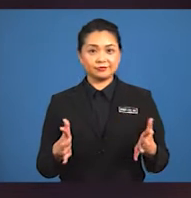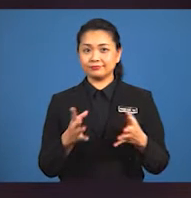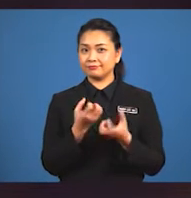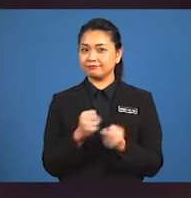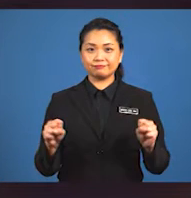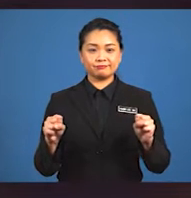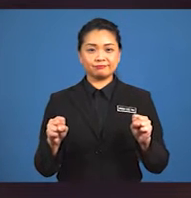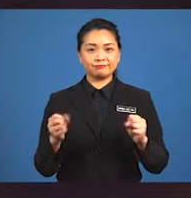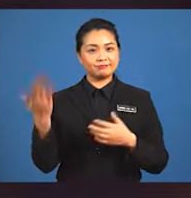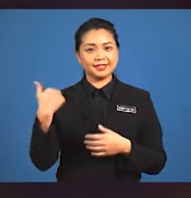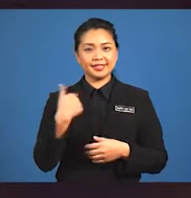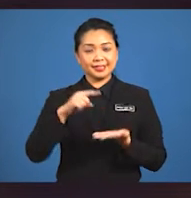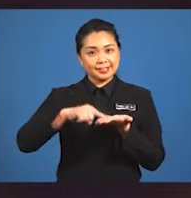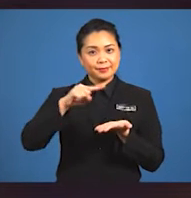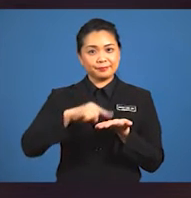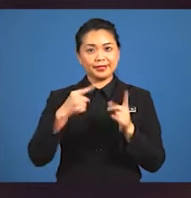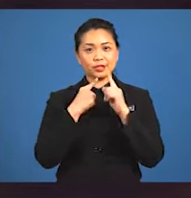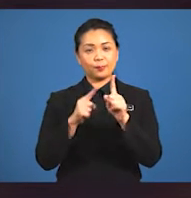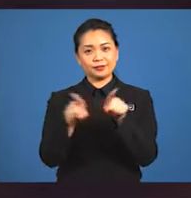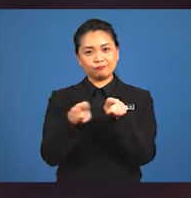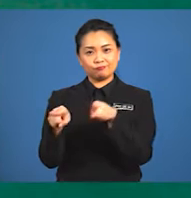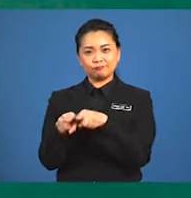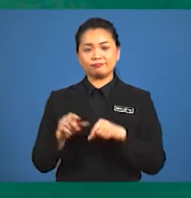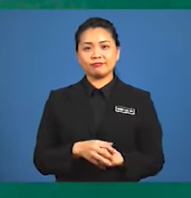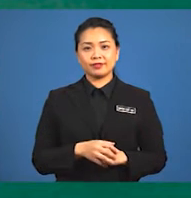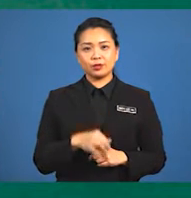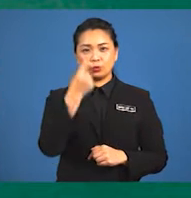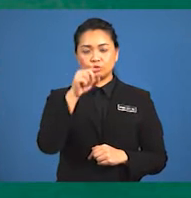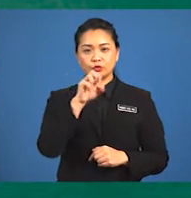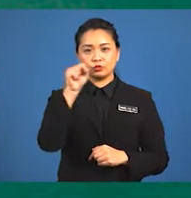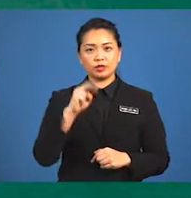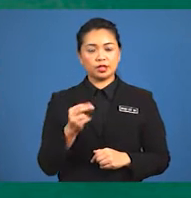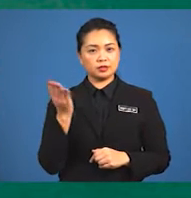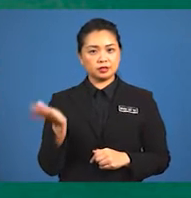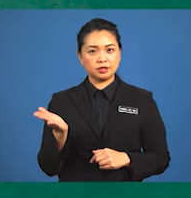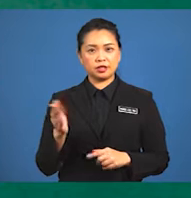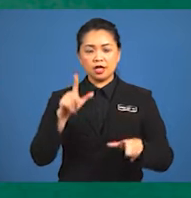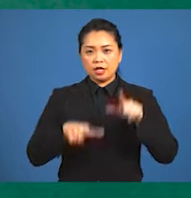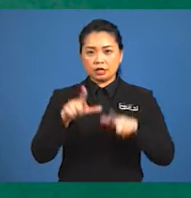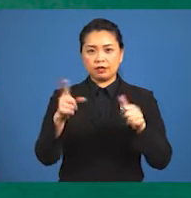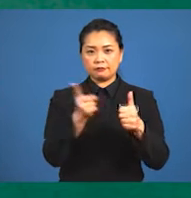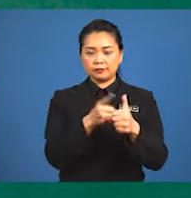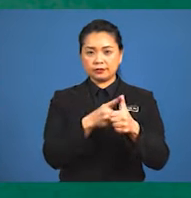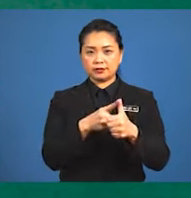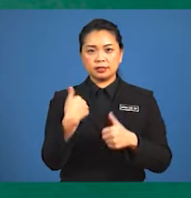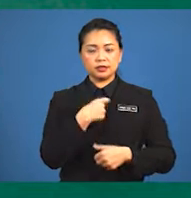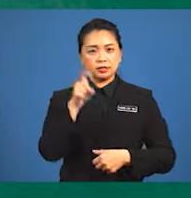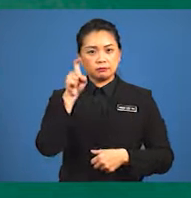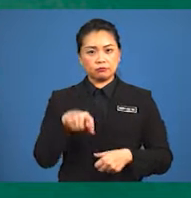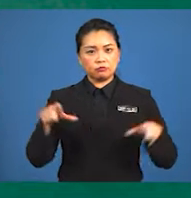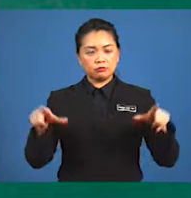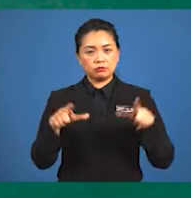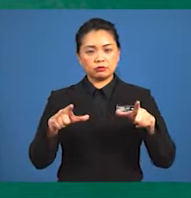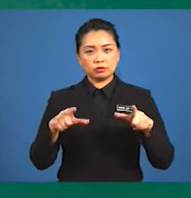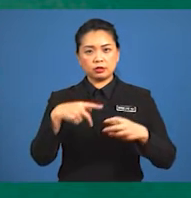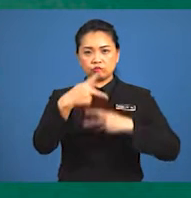Siap semua? Mari kita semak jawapan bersama-sama. Untuk soalan ini, langkah pertama, kita perlu